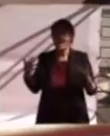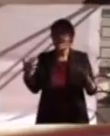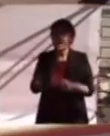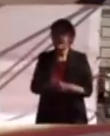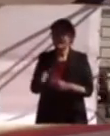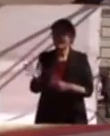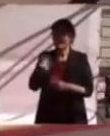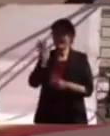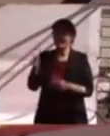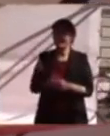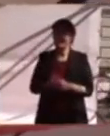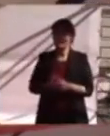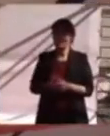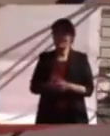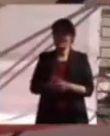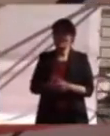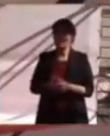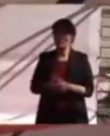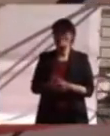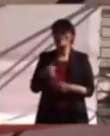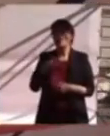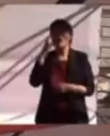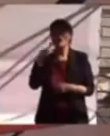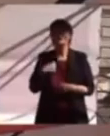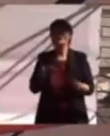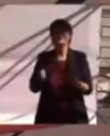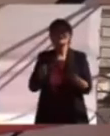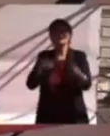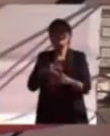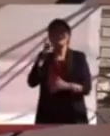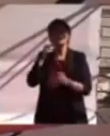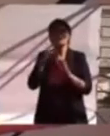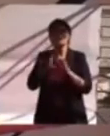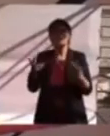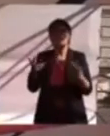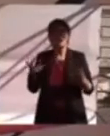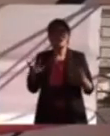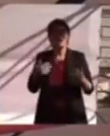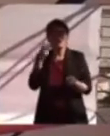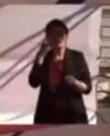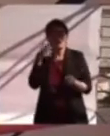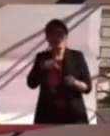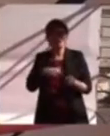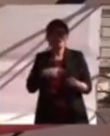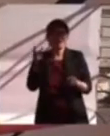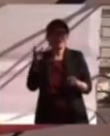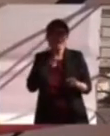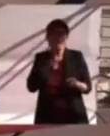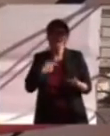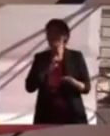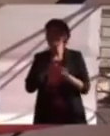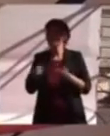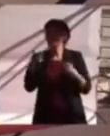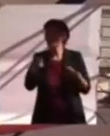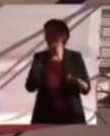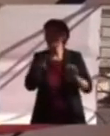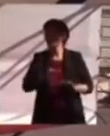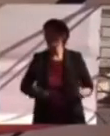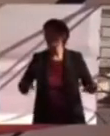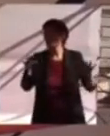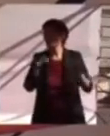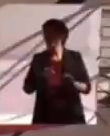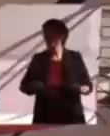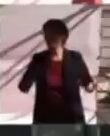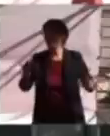visto che cos'è un dipartimento di prevenzione questa cenerentola sconosciuta prima che scoppiasse il covip